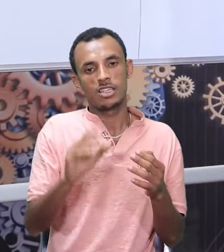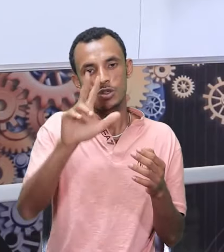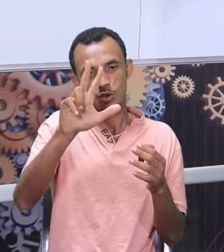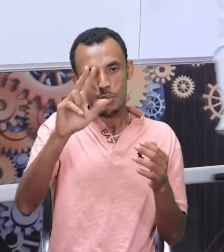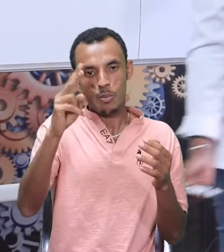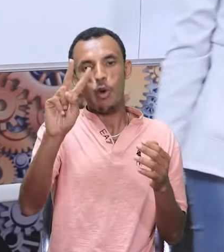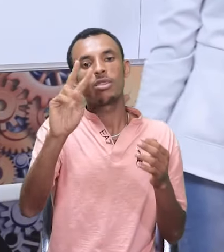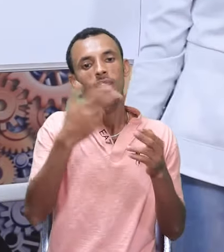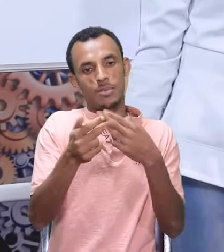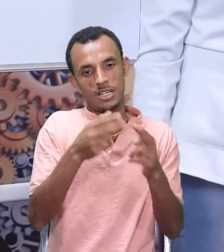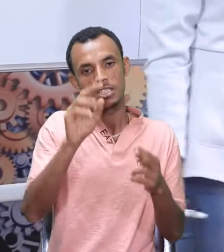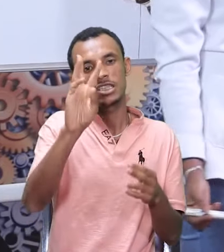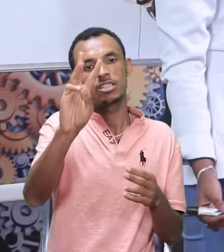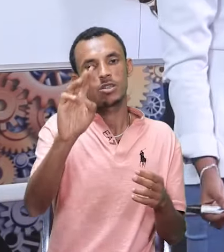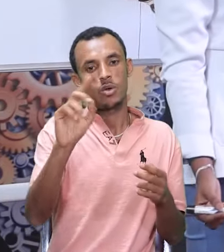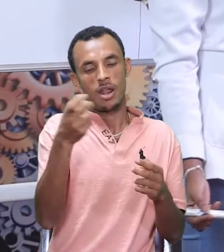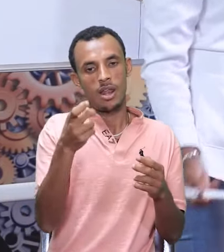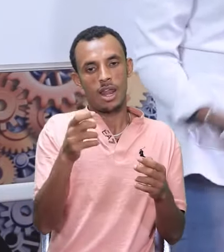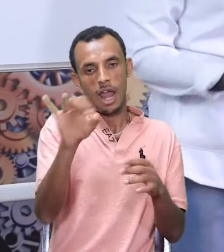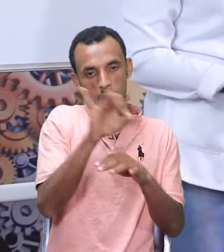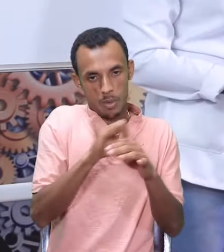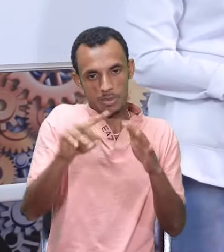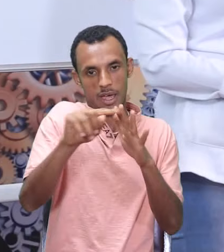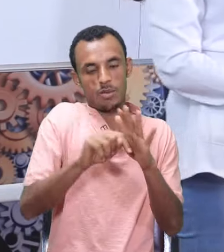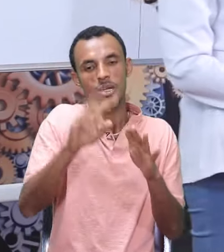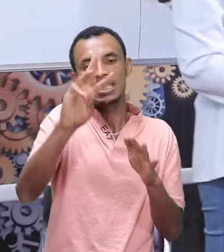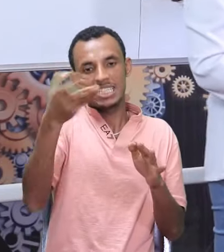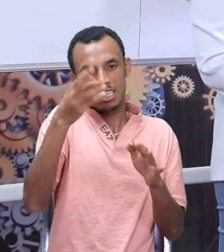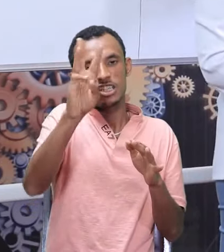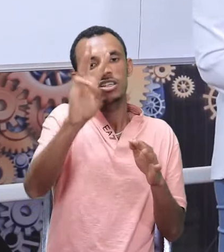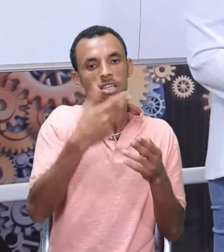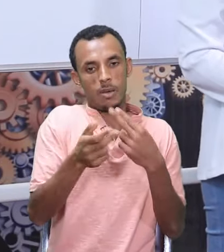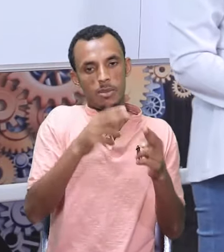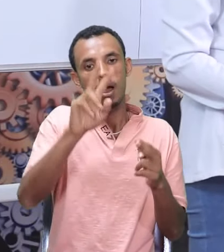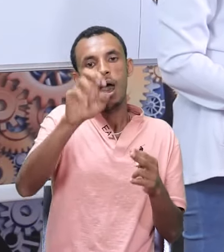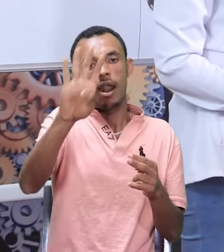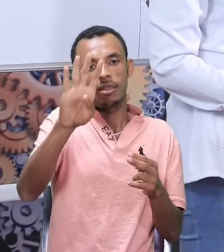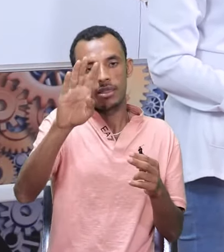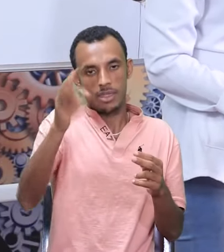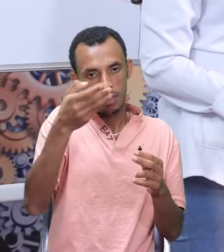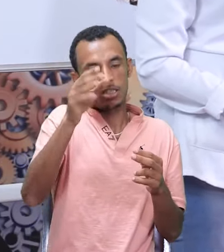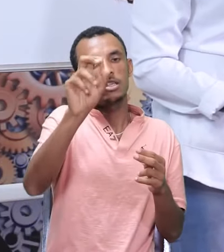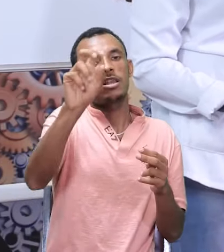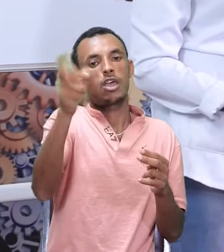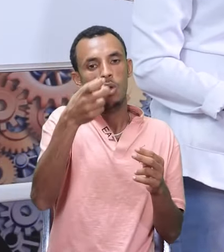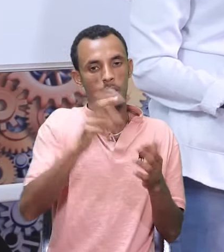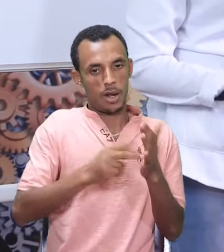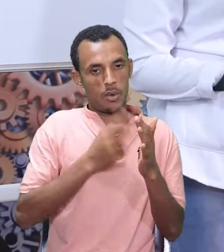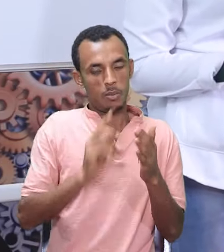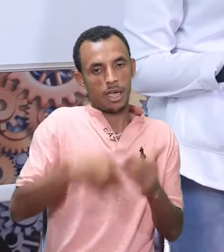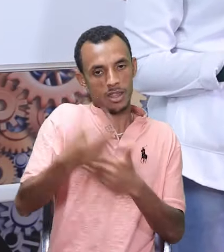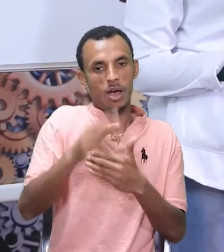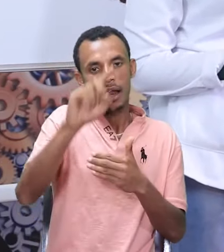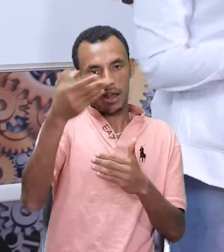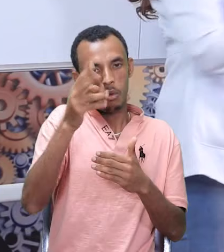3ን በ2 እናባዛለን 6 ይመጣል ለአሉንም ታህቱንም በ6 6ኛ ስናባዛ 24 30ኛ ይመጣል የሚቀጥለው